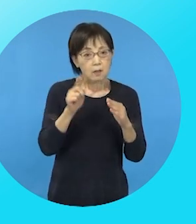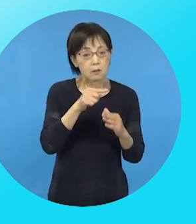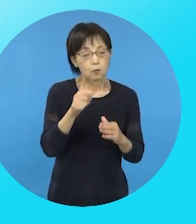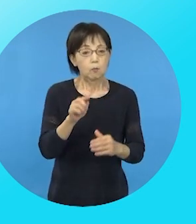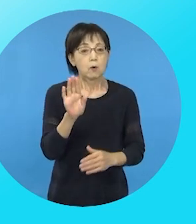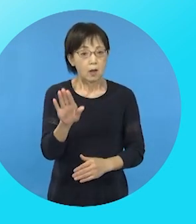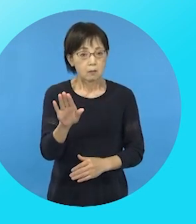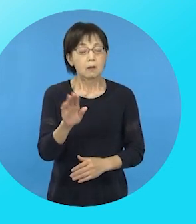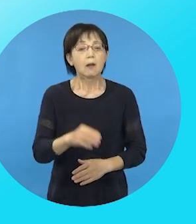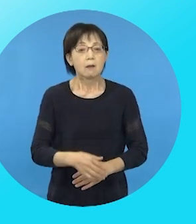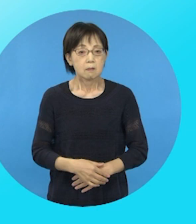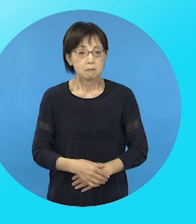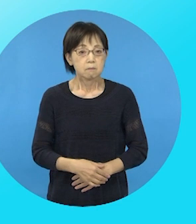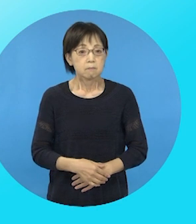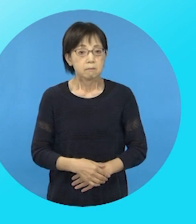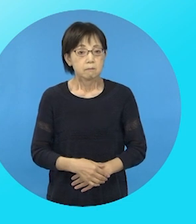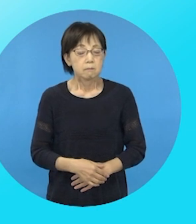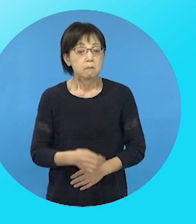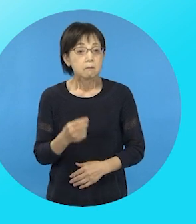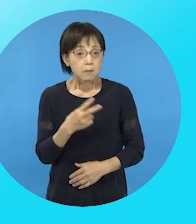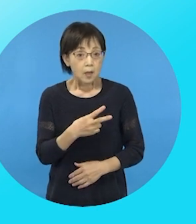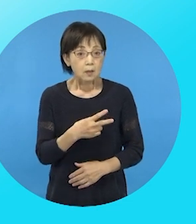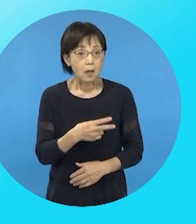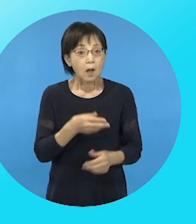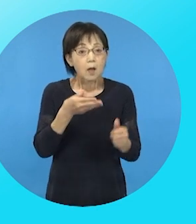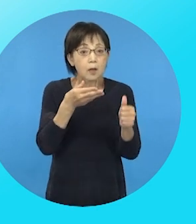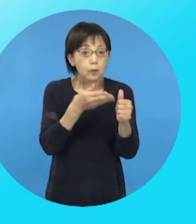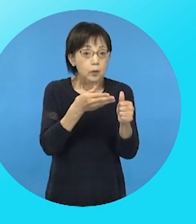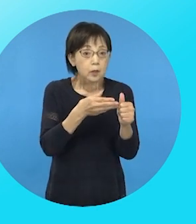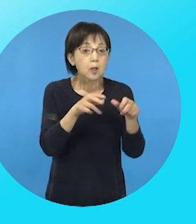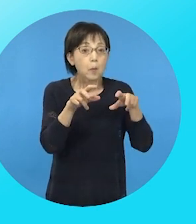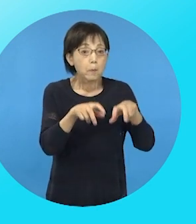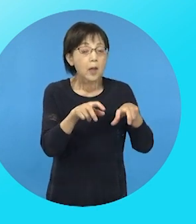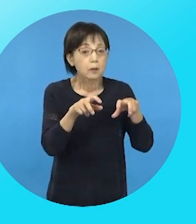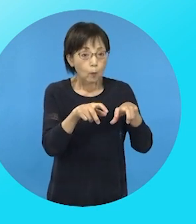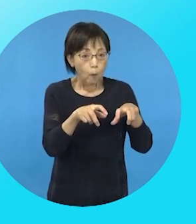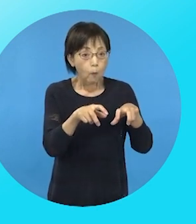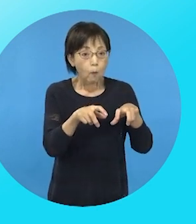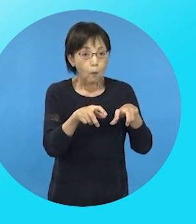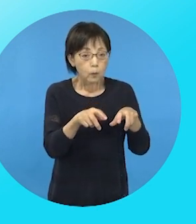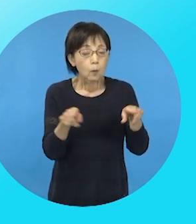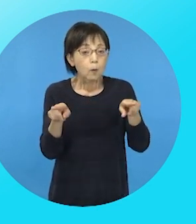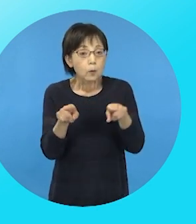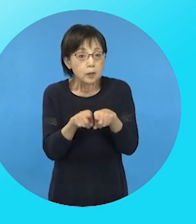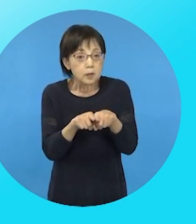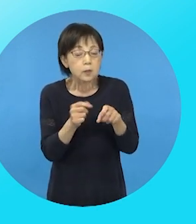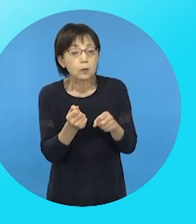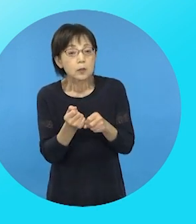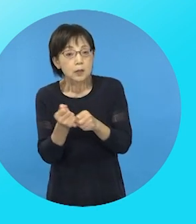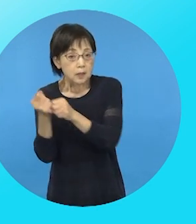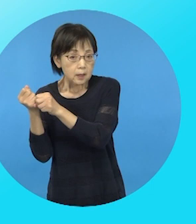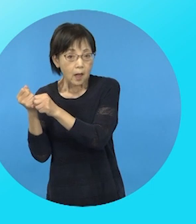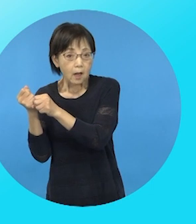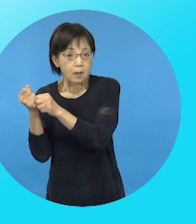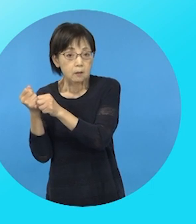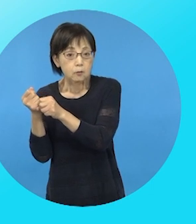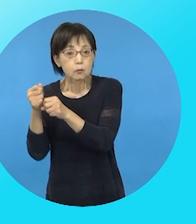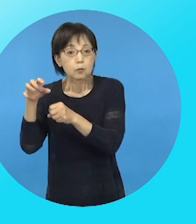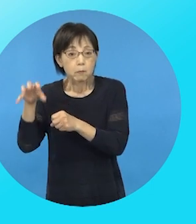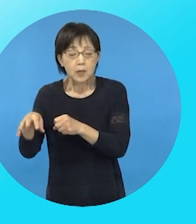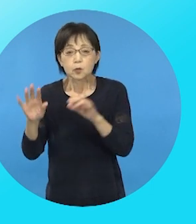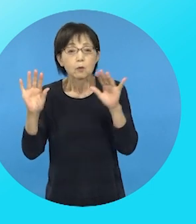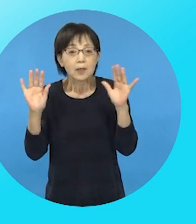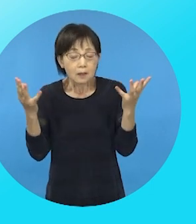もいました。また犬や猫などのペットを飼っている方は、ペットを連れ